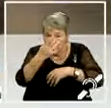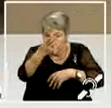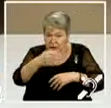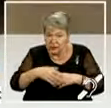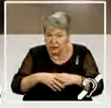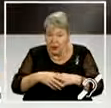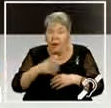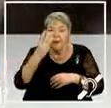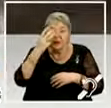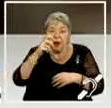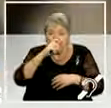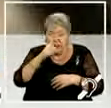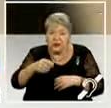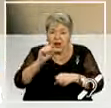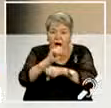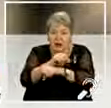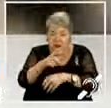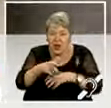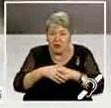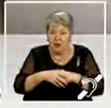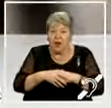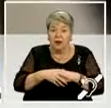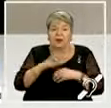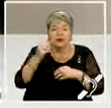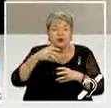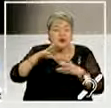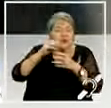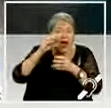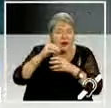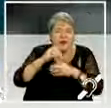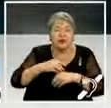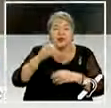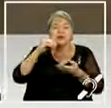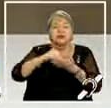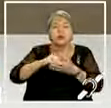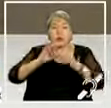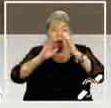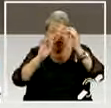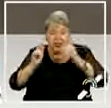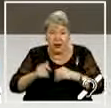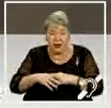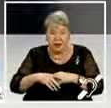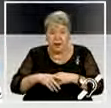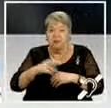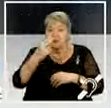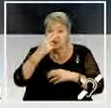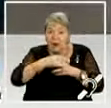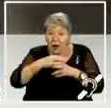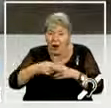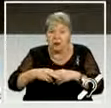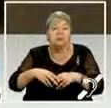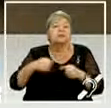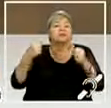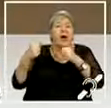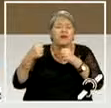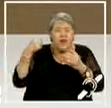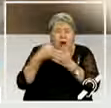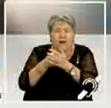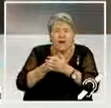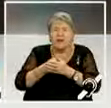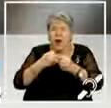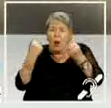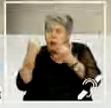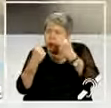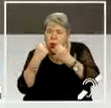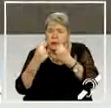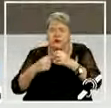Trei dintre agresori au fost reținuți, iar conflictul a fost înregistrat și postat pe rețelele sociale. În imagini se vede clar cum aceștia se lovesc cu pumnii și picioarele, iar unul dintre